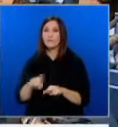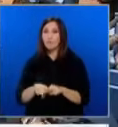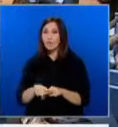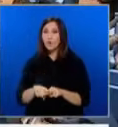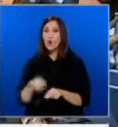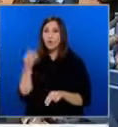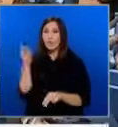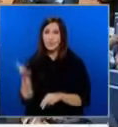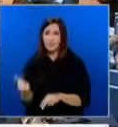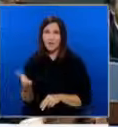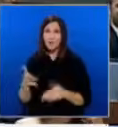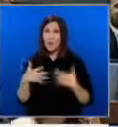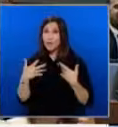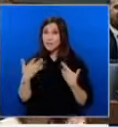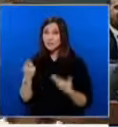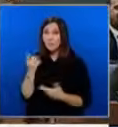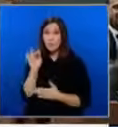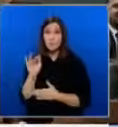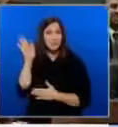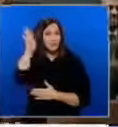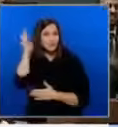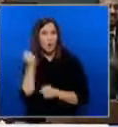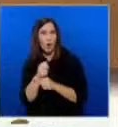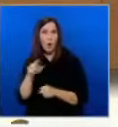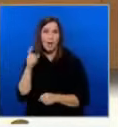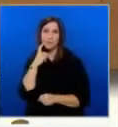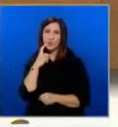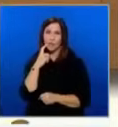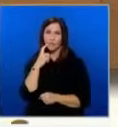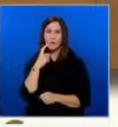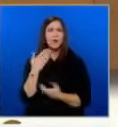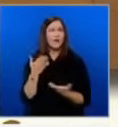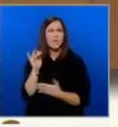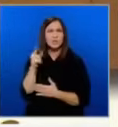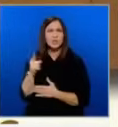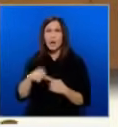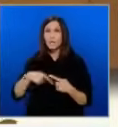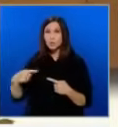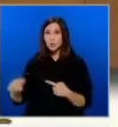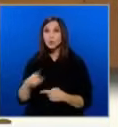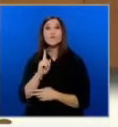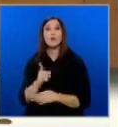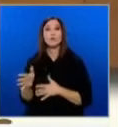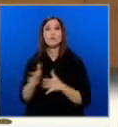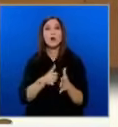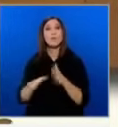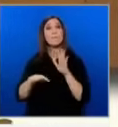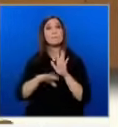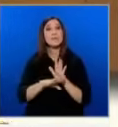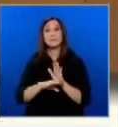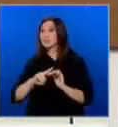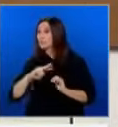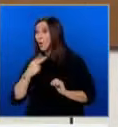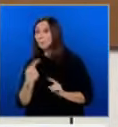По тяхно изрично искане той беше изслушан, колега Божанков. Каква беше тая процедура, в която народен представител